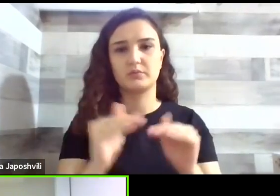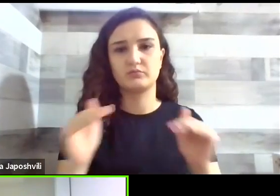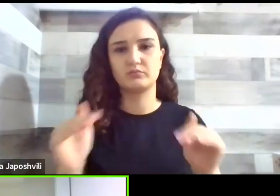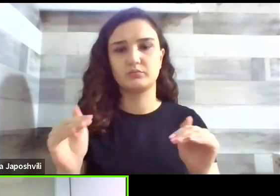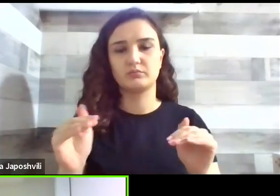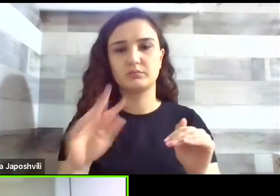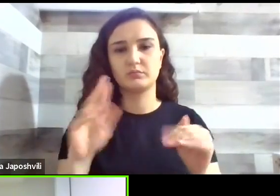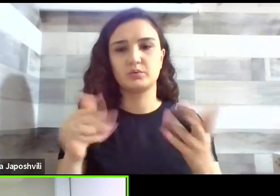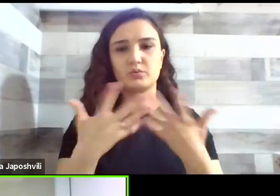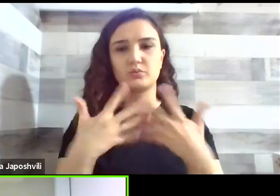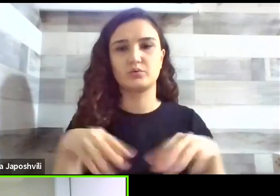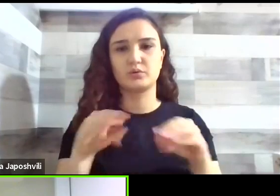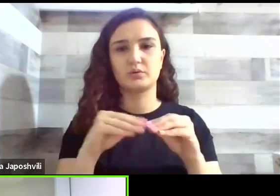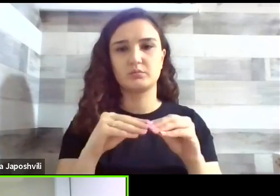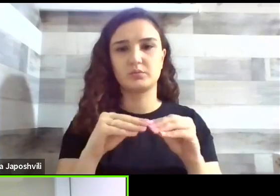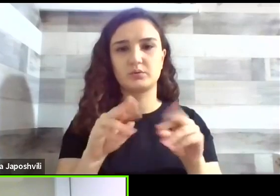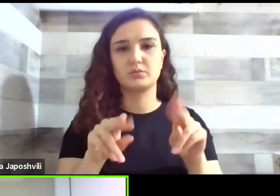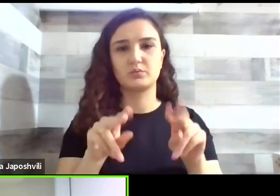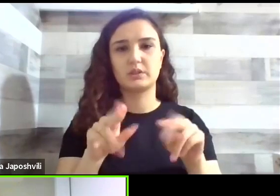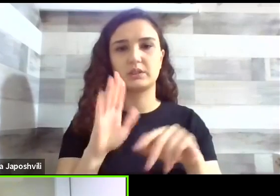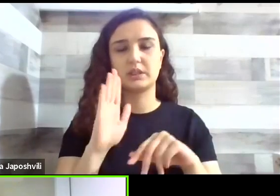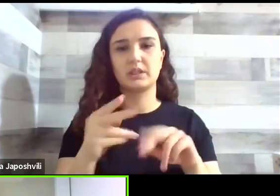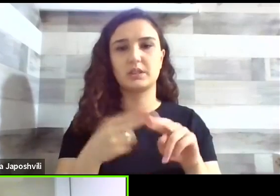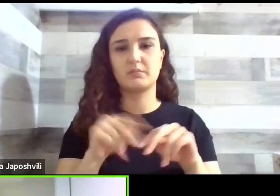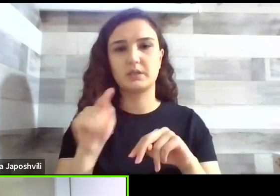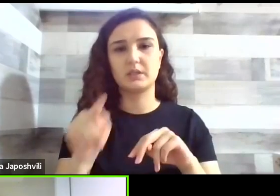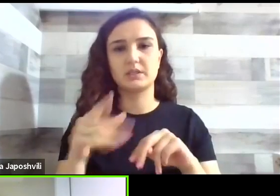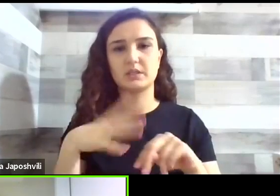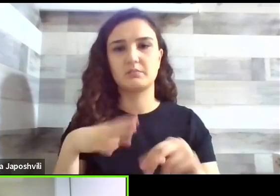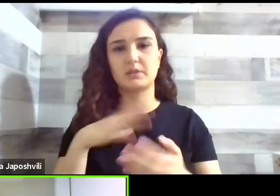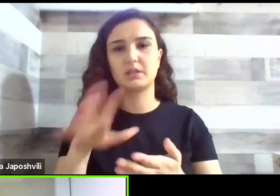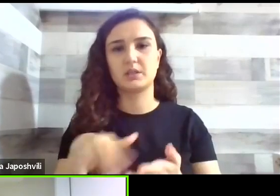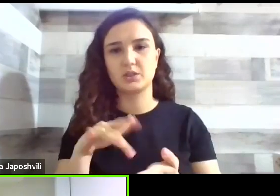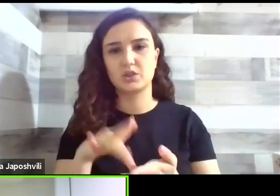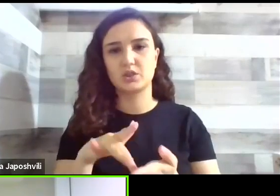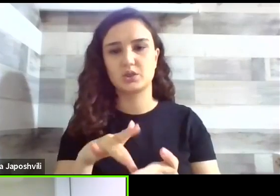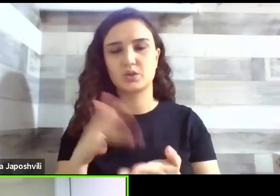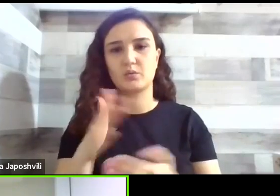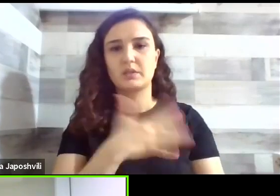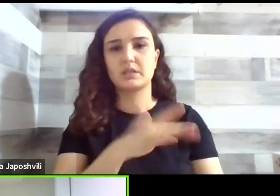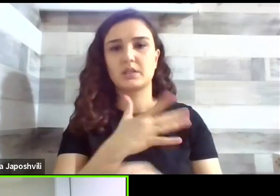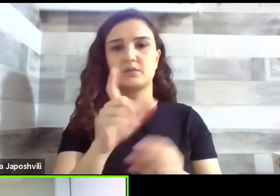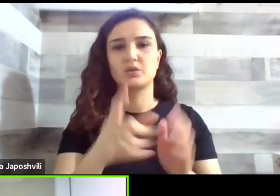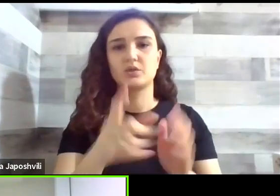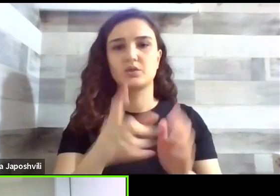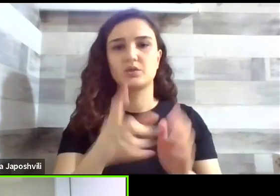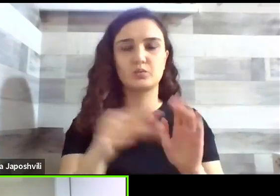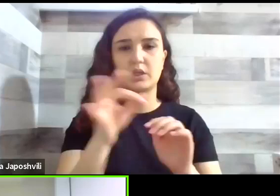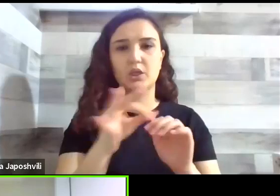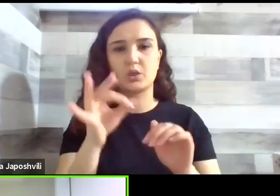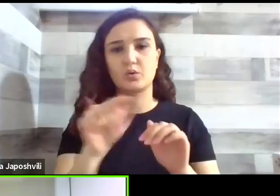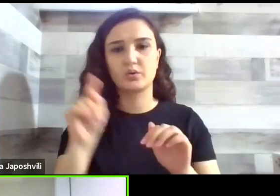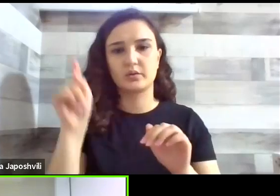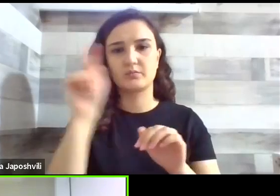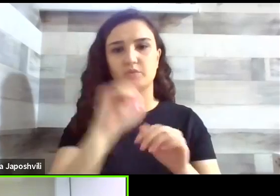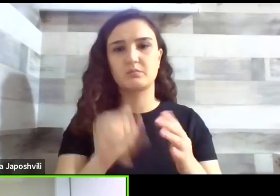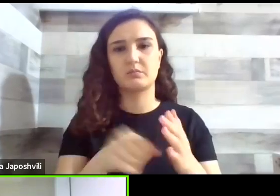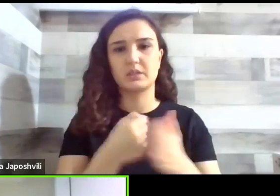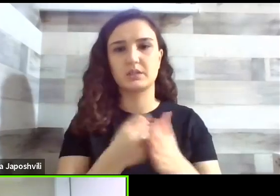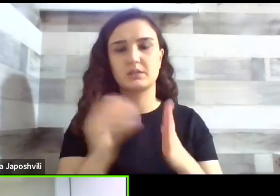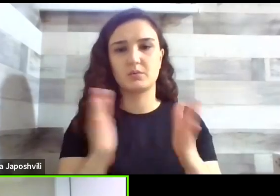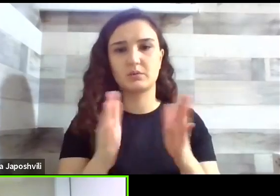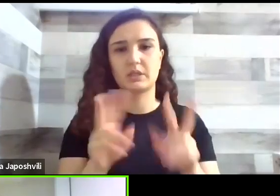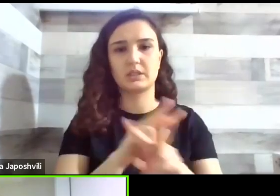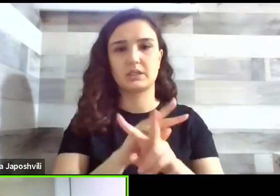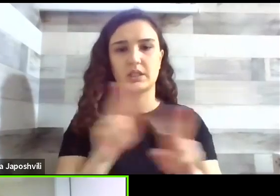და ოჯახმა სულ ერთია იქნება ეს თბილისში და რომელ სერვისში ჩართული თუ რეგიონებში მაქსიმალურად